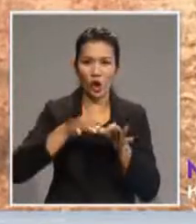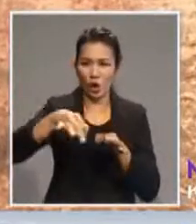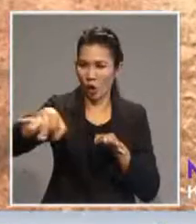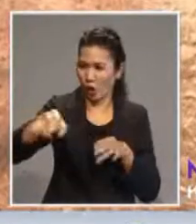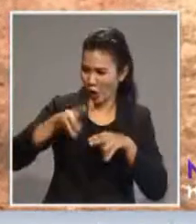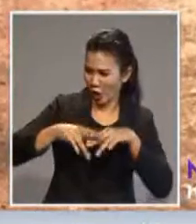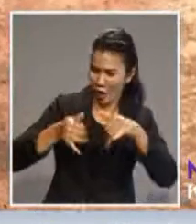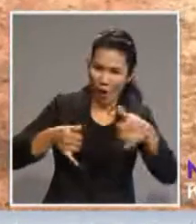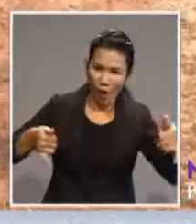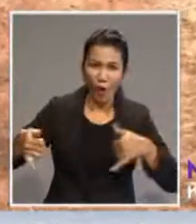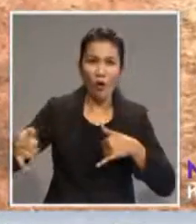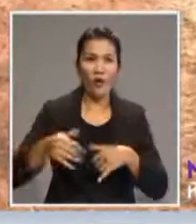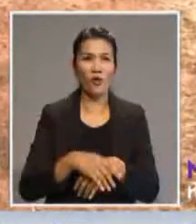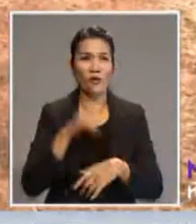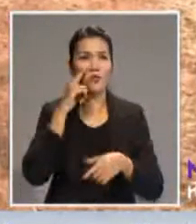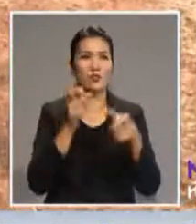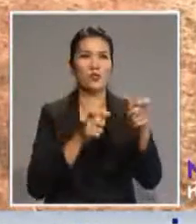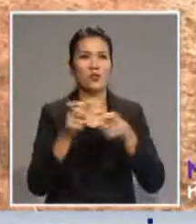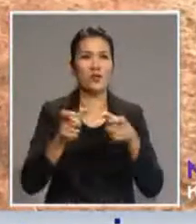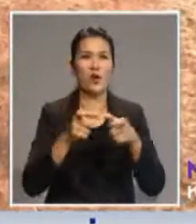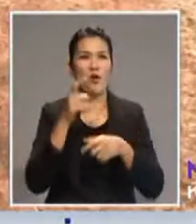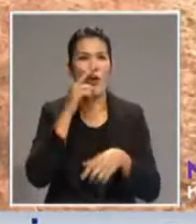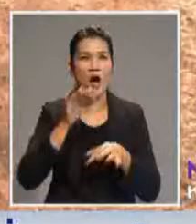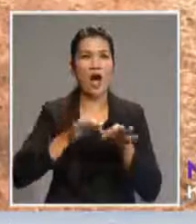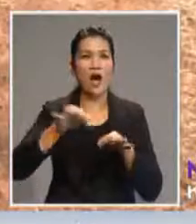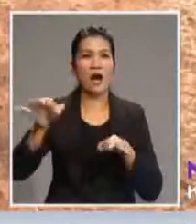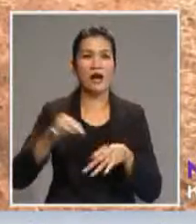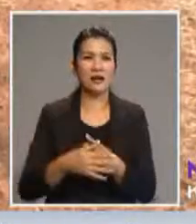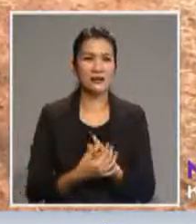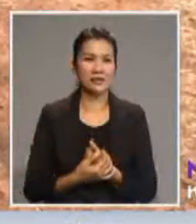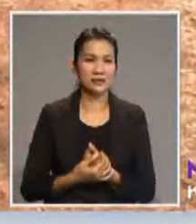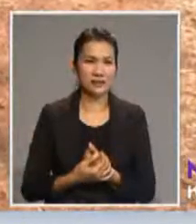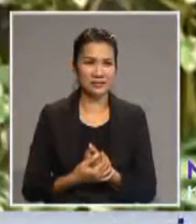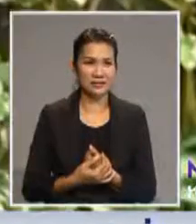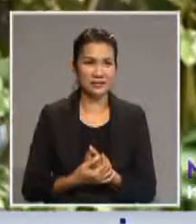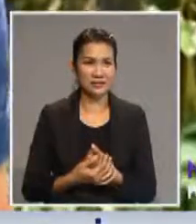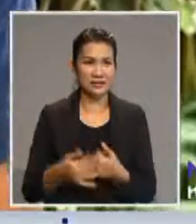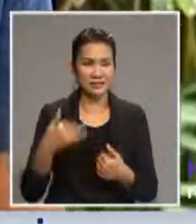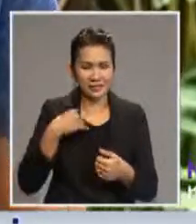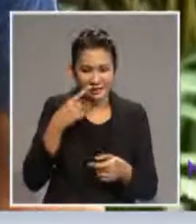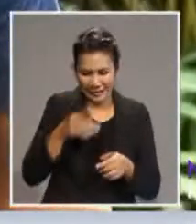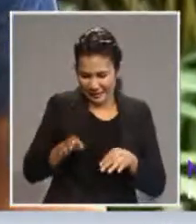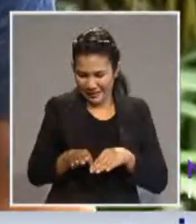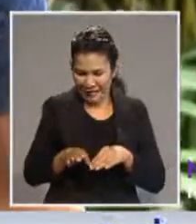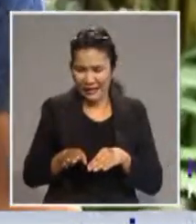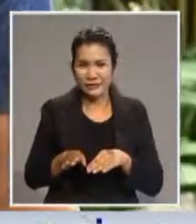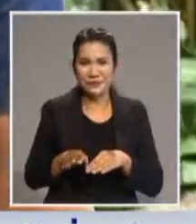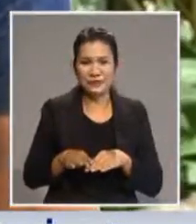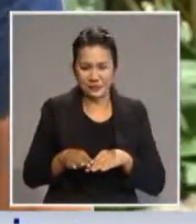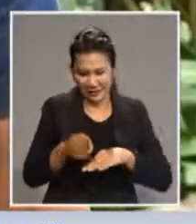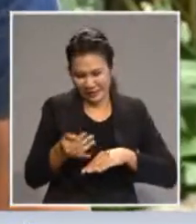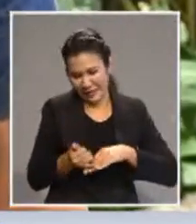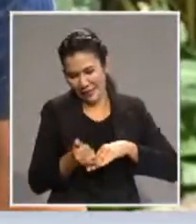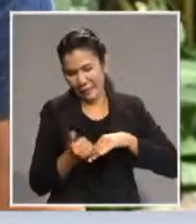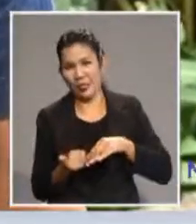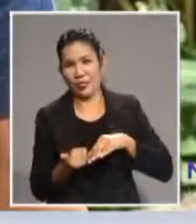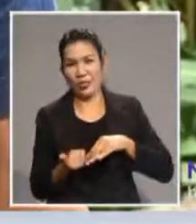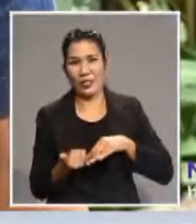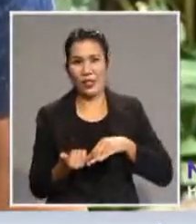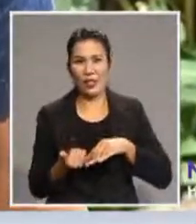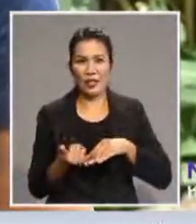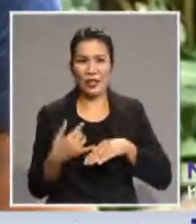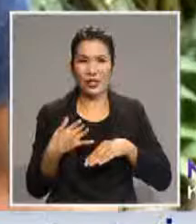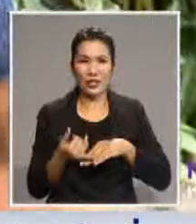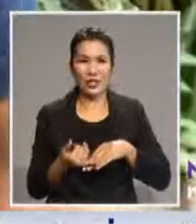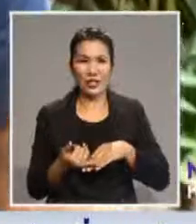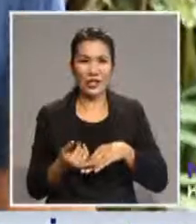ไกลเชียวแหมพอผู้จัดการทกสมาไปสักไกลเชียว พี่คะหนูได้นั่งครึ่งก้นเองอะค่ะ เอาเหรออ ีกก้นนึงตกเตียงแล้ว